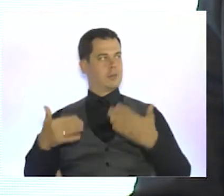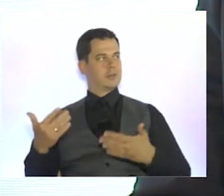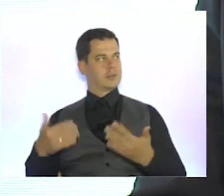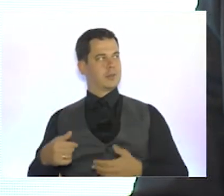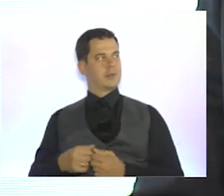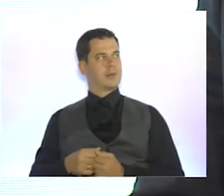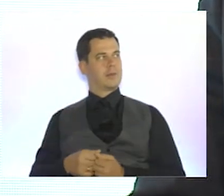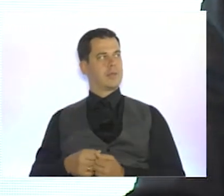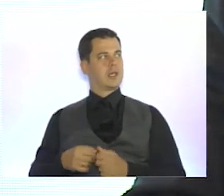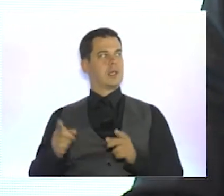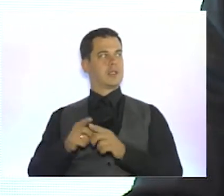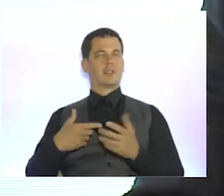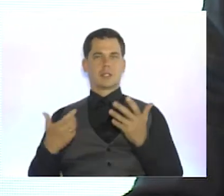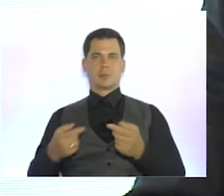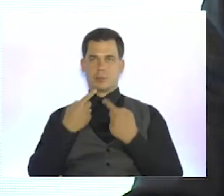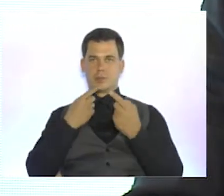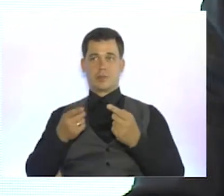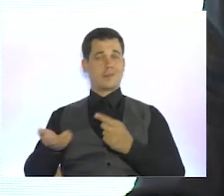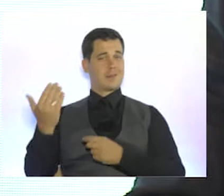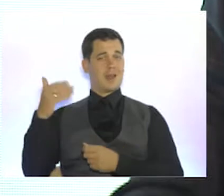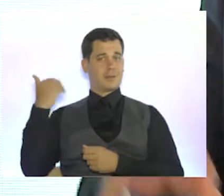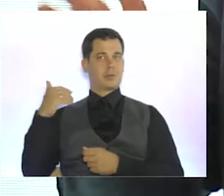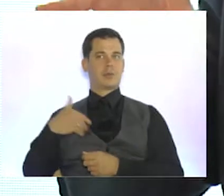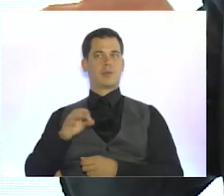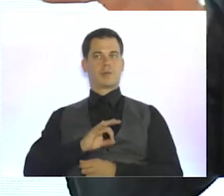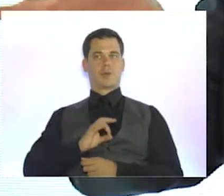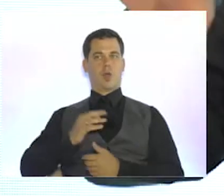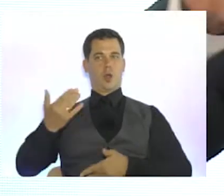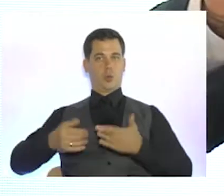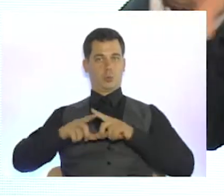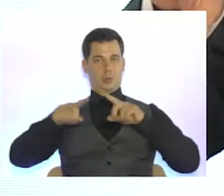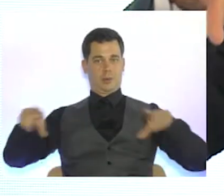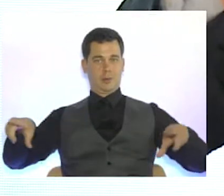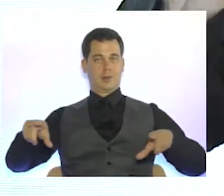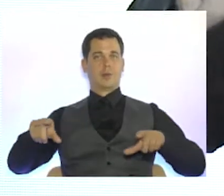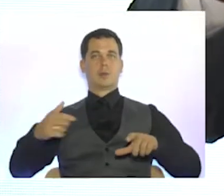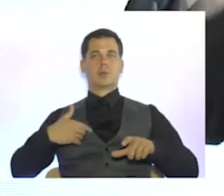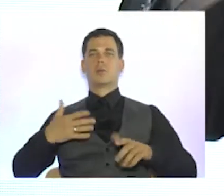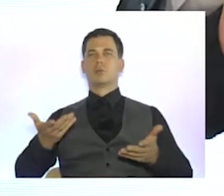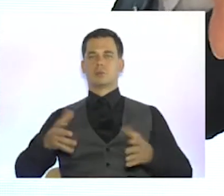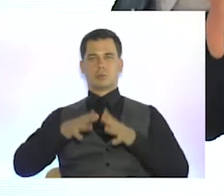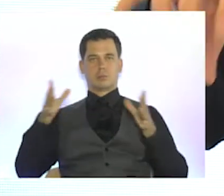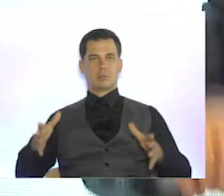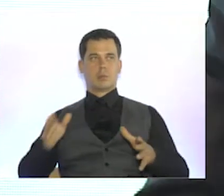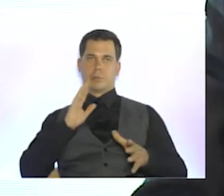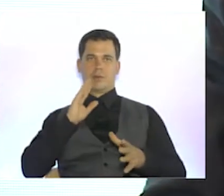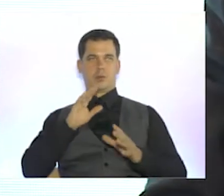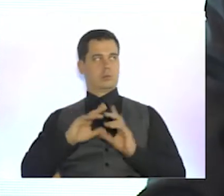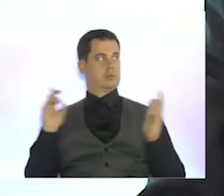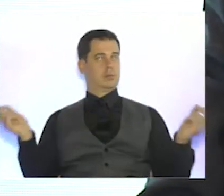Chcę tylko zwrócić uwagę, że komputer, z którego wtedy korzystaliśmy, to zajmował mniej więcej powierzchnię tego pomieszczenia.